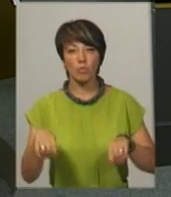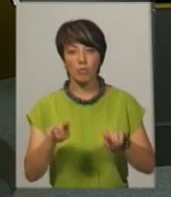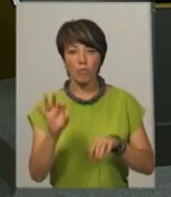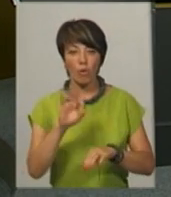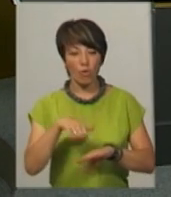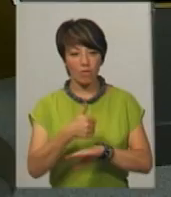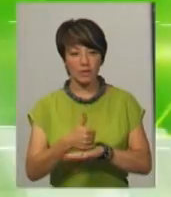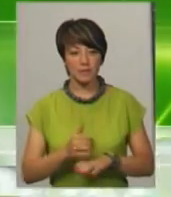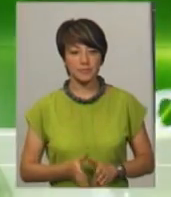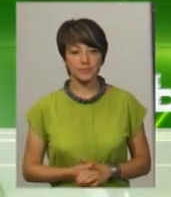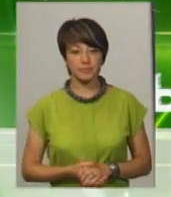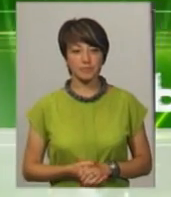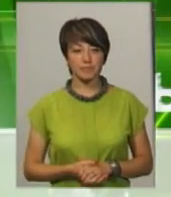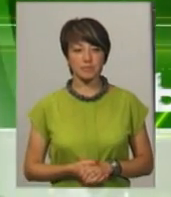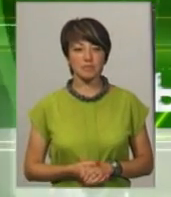головне.